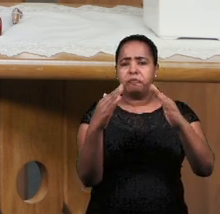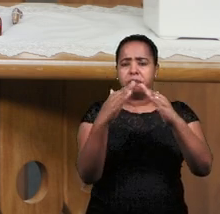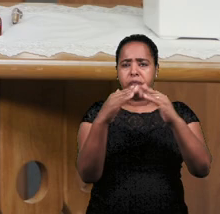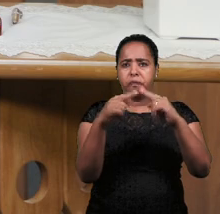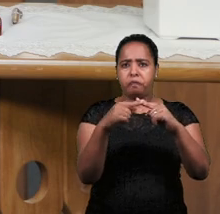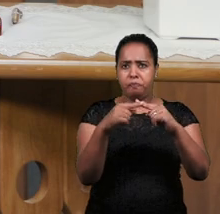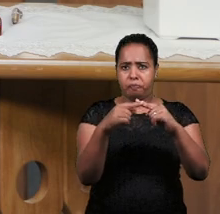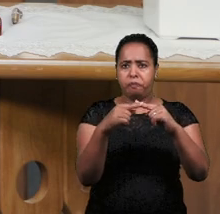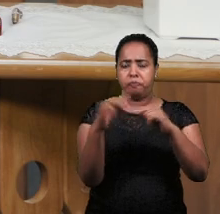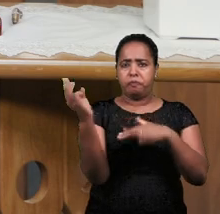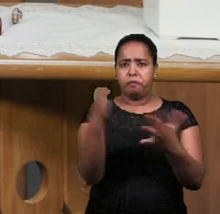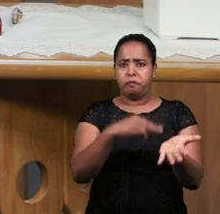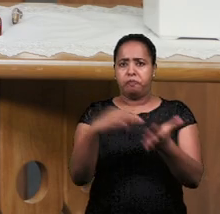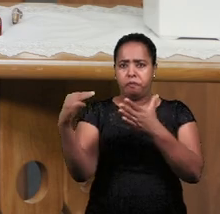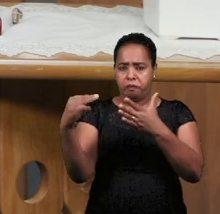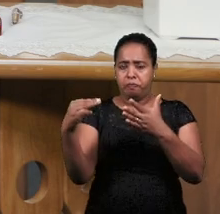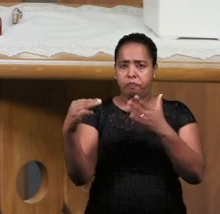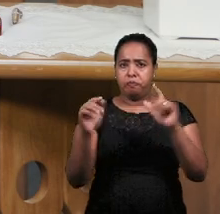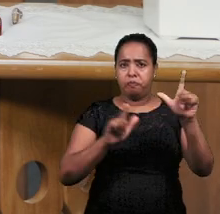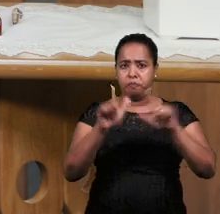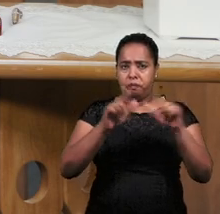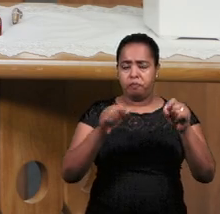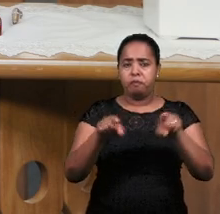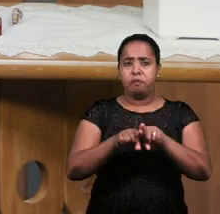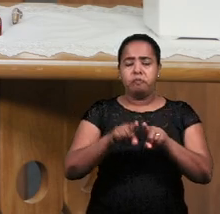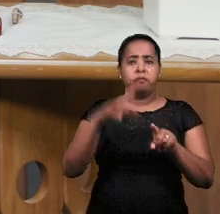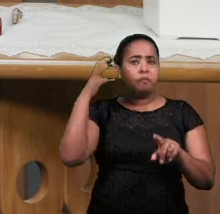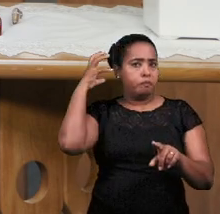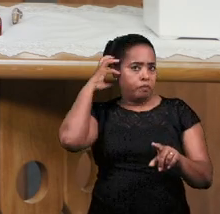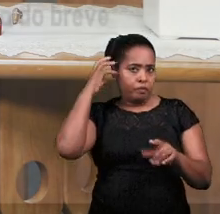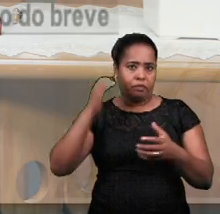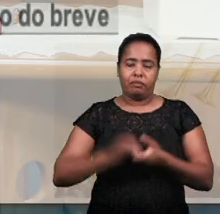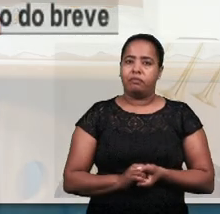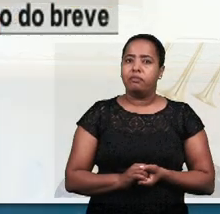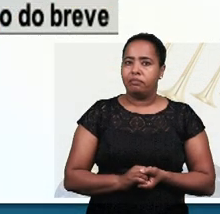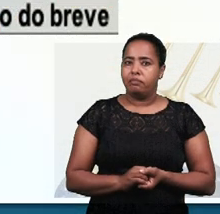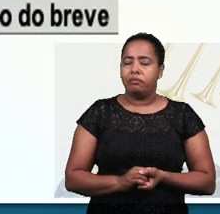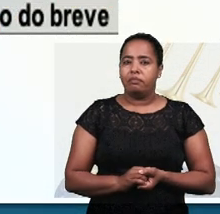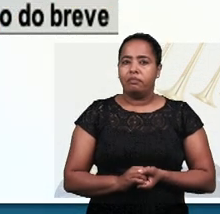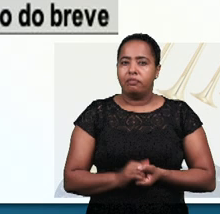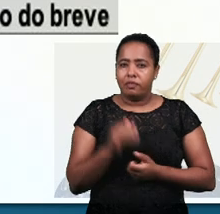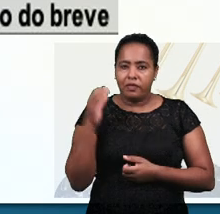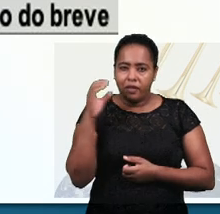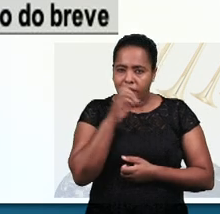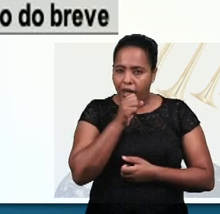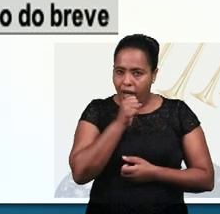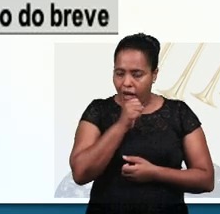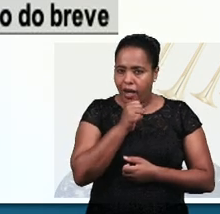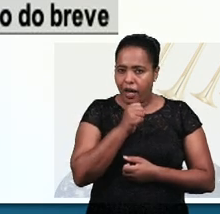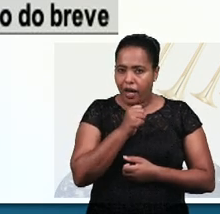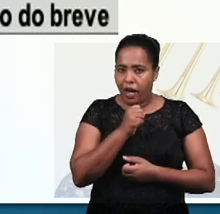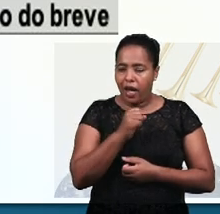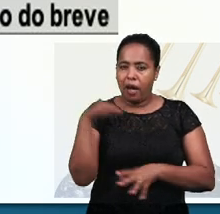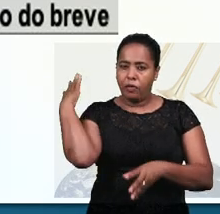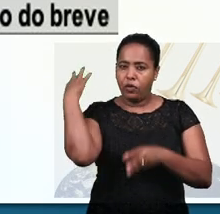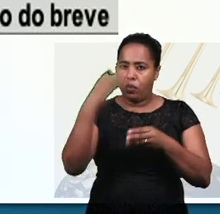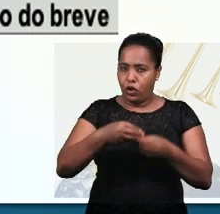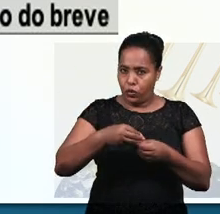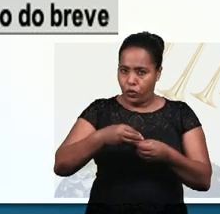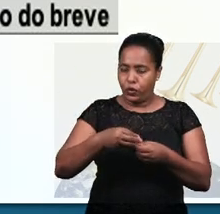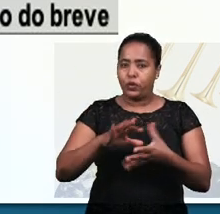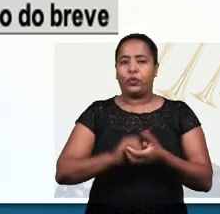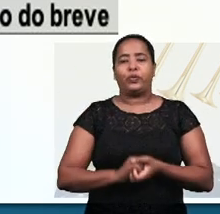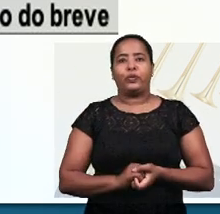dans des chaînes de télé et des stations radio. Juste pour répéter ici ce que vous avez reçu